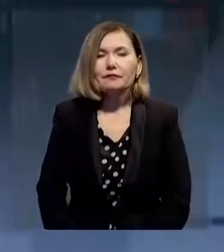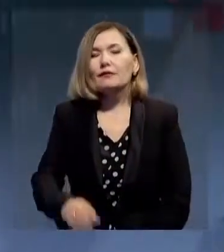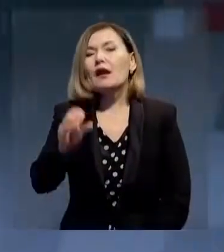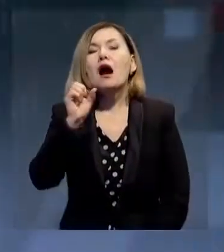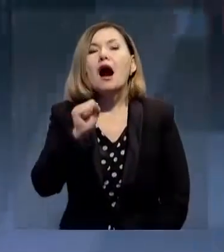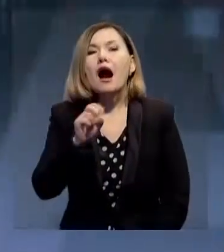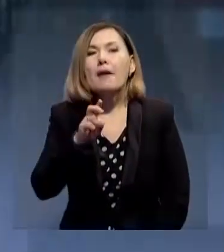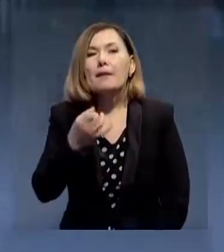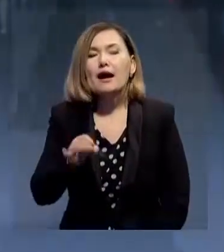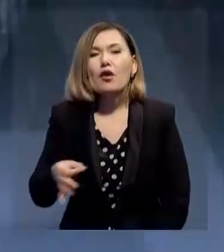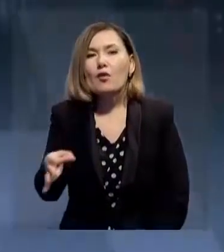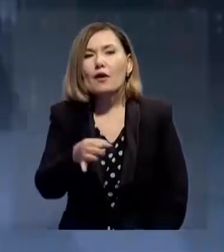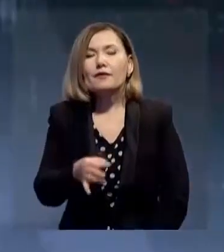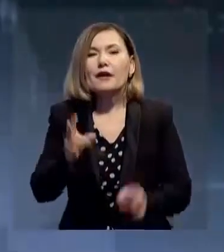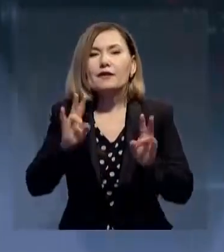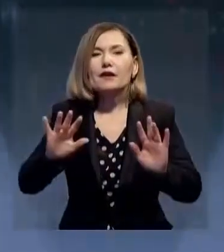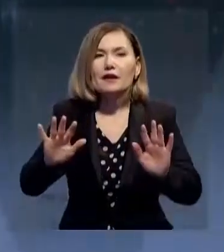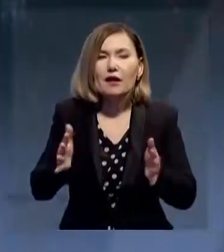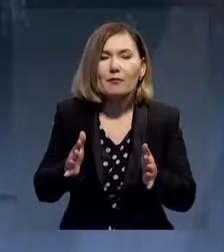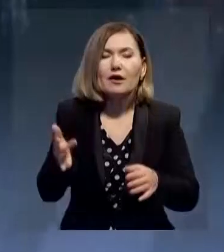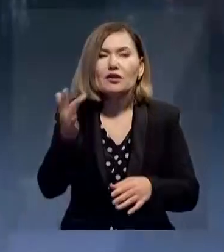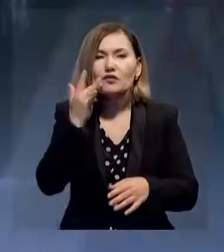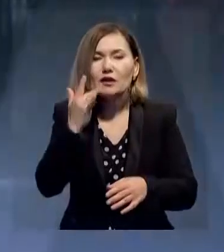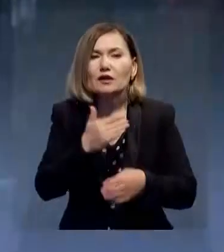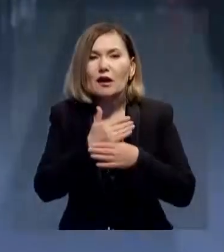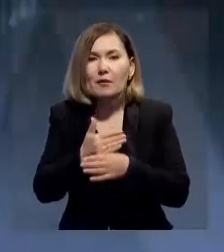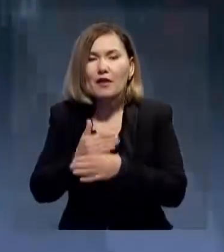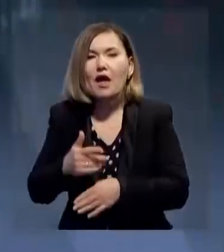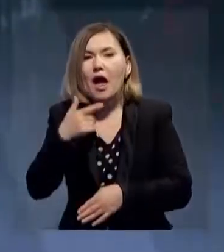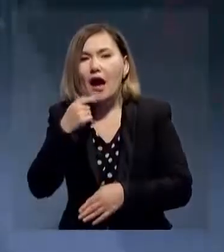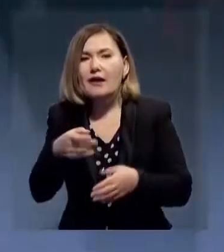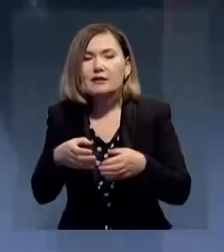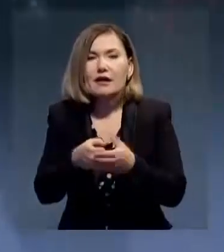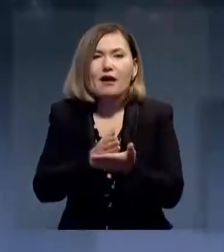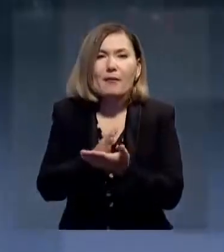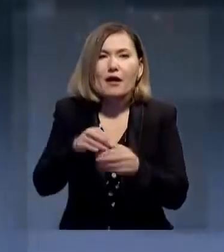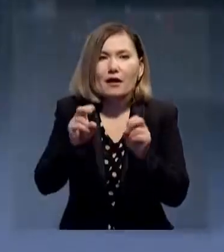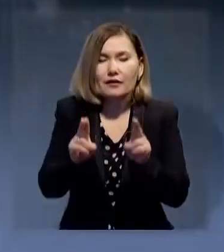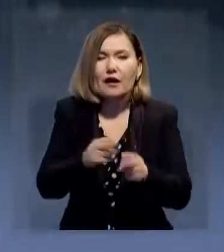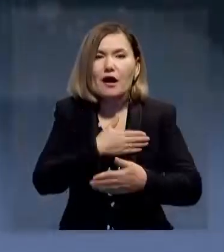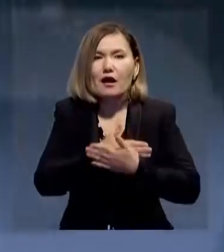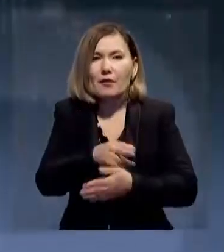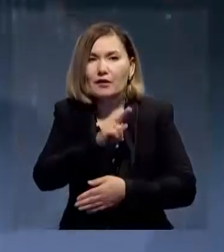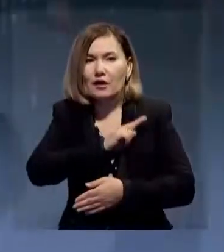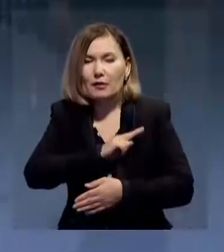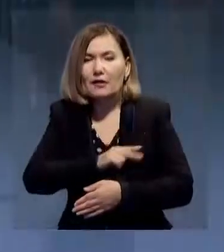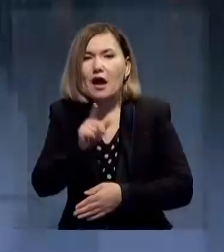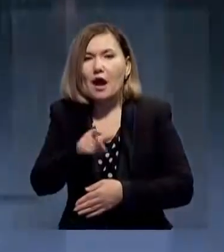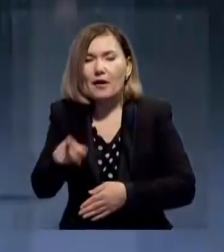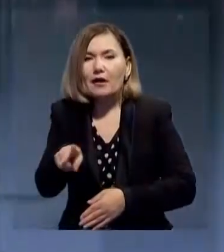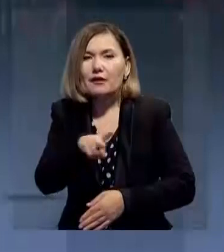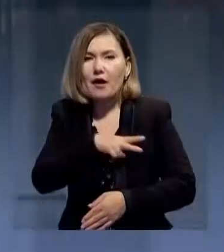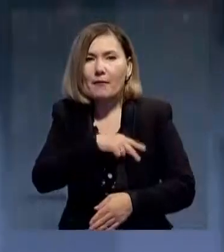Ал Абай облысындағы төтенше жағдай кезінде ерлік көрсетіп әскери және қызметтік борышын атқаруда жанқиярлық танытқан